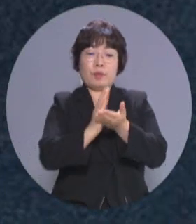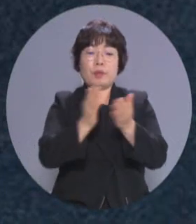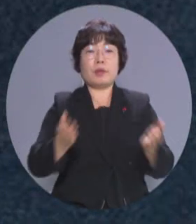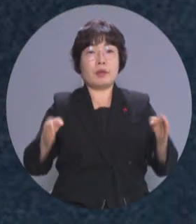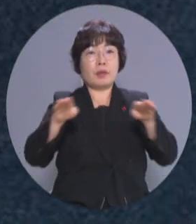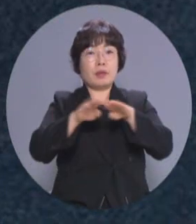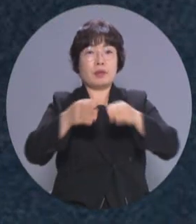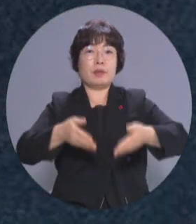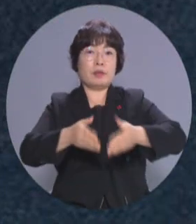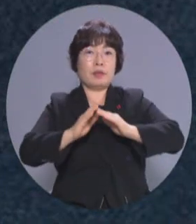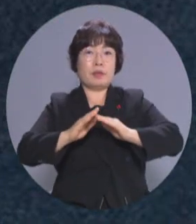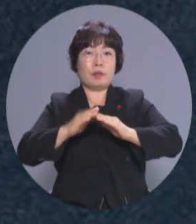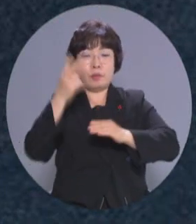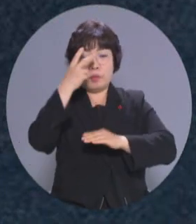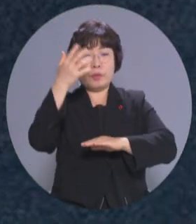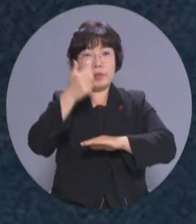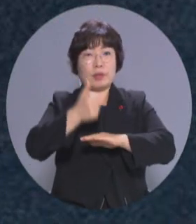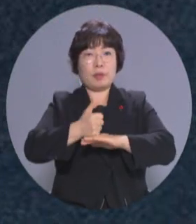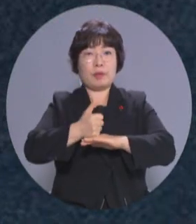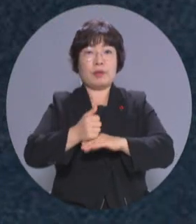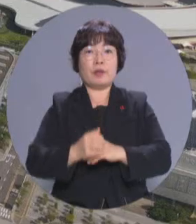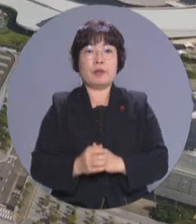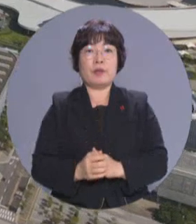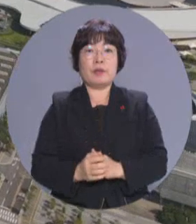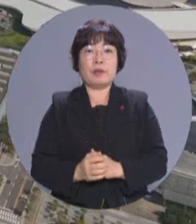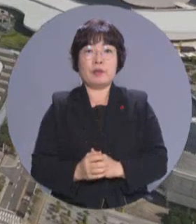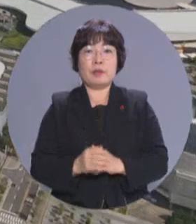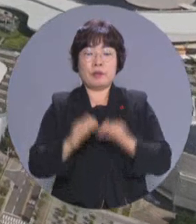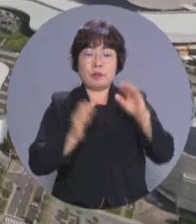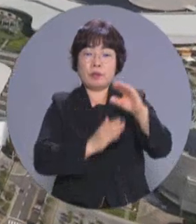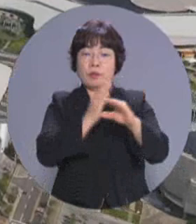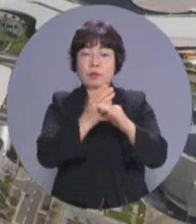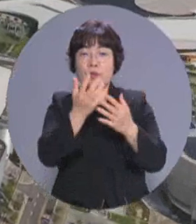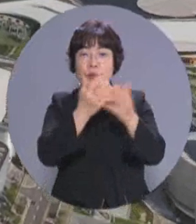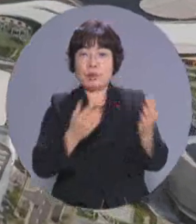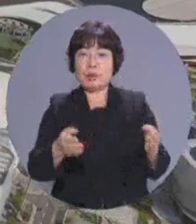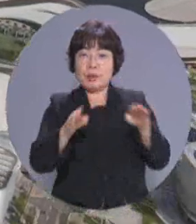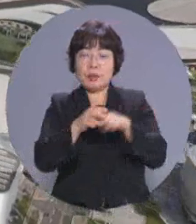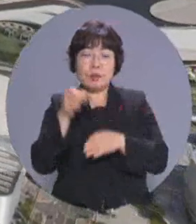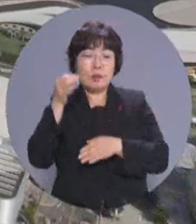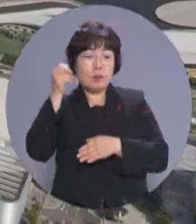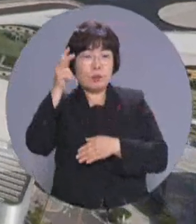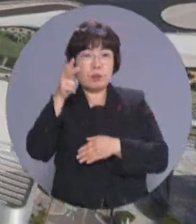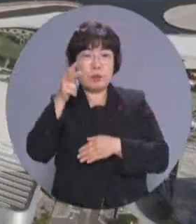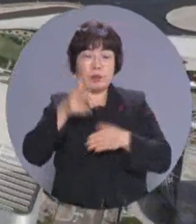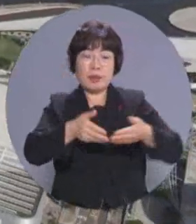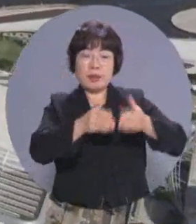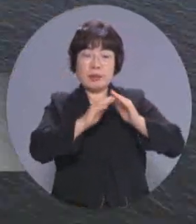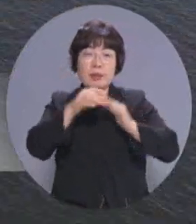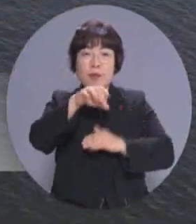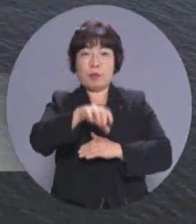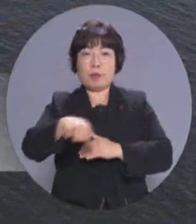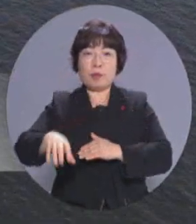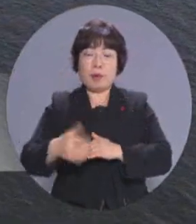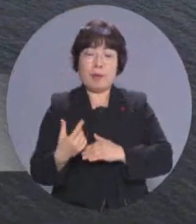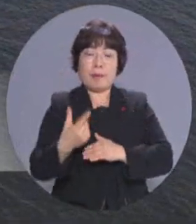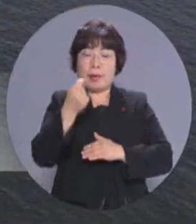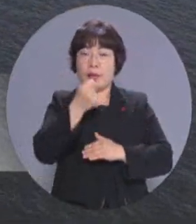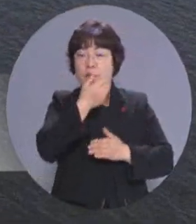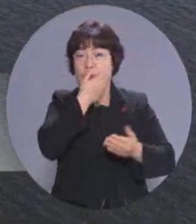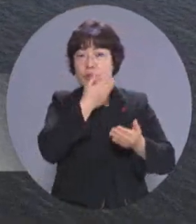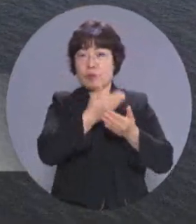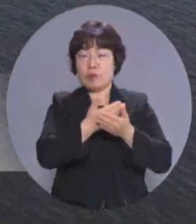건립하는게 용역의 주요 내용입니다이 가운데 컨벤션 센터와 숙박 시설이 포함된 구역은 개발에 필요한